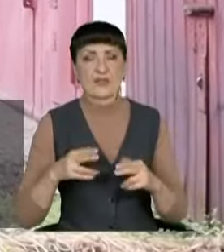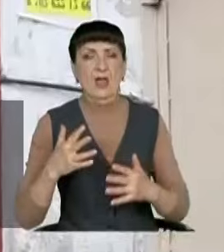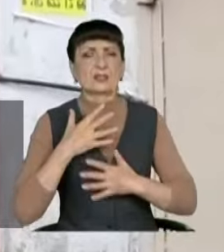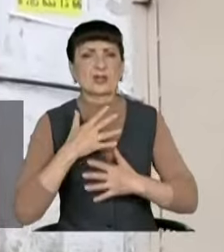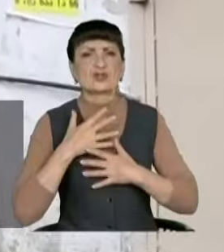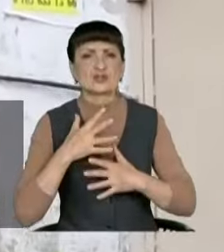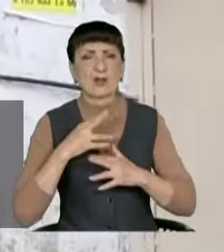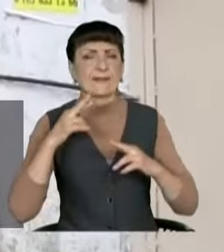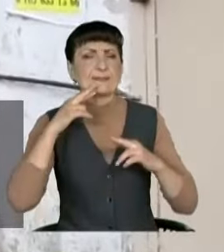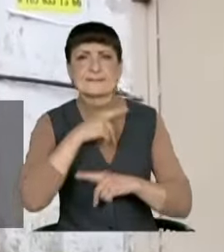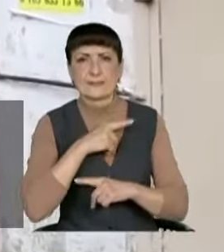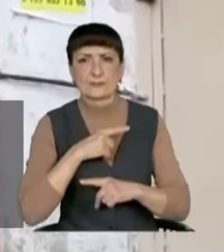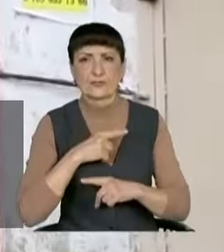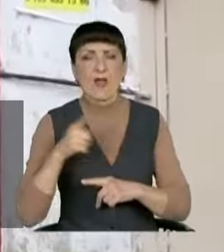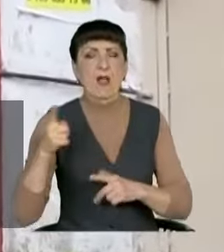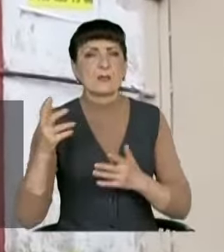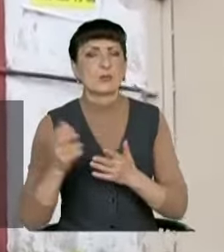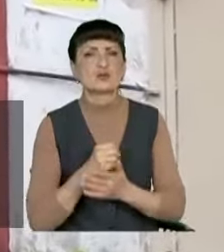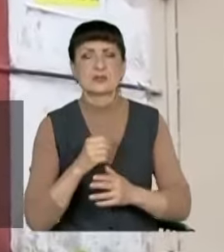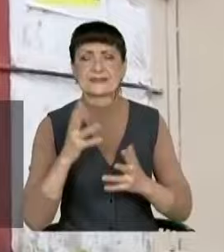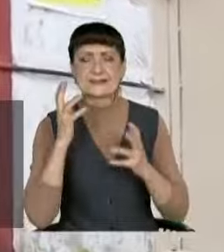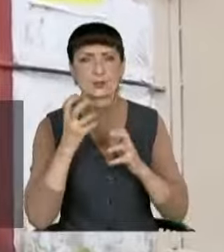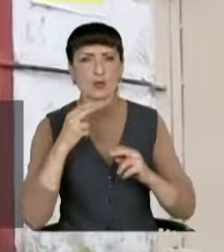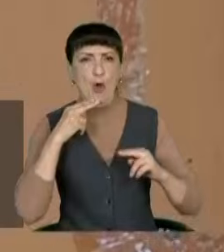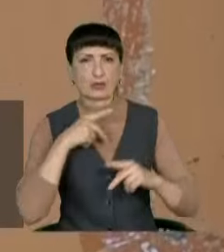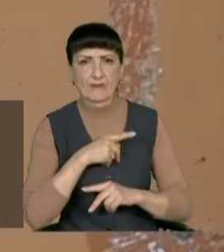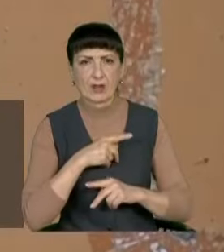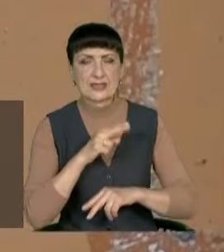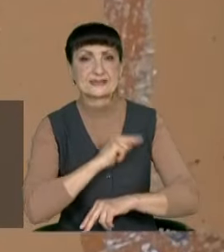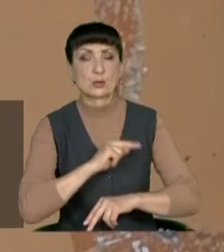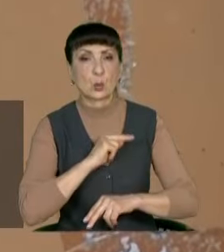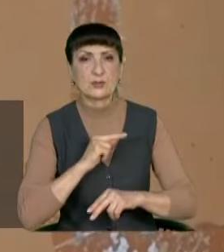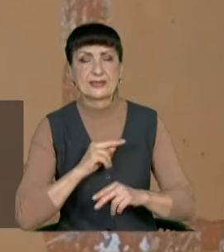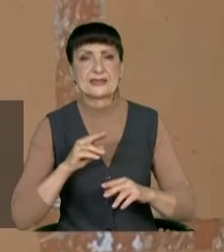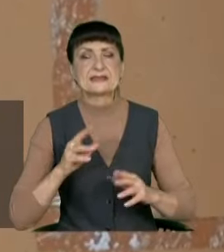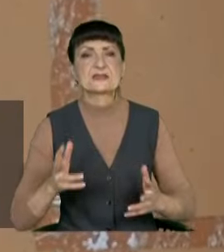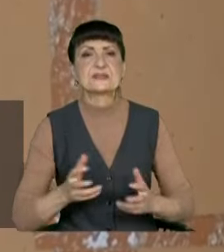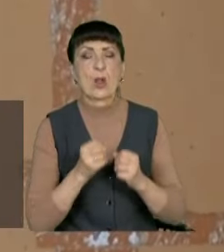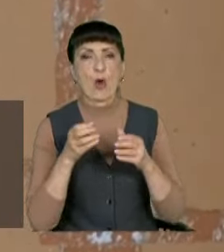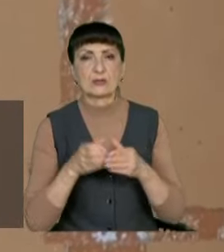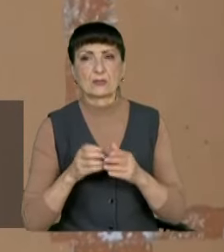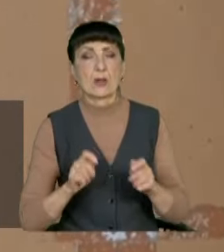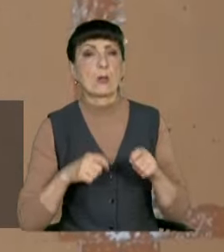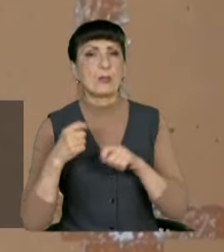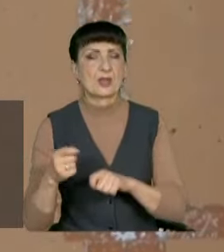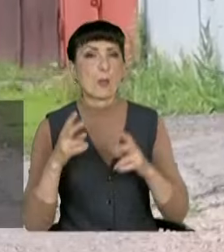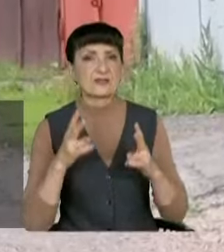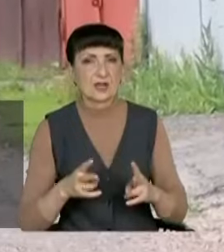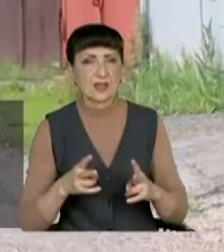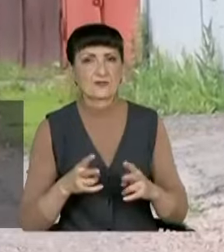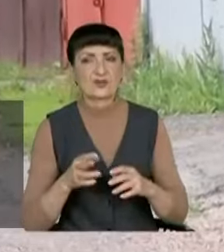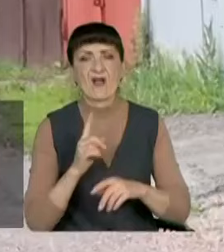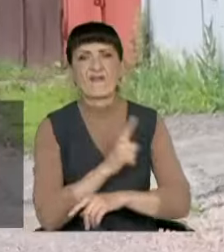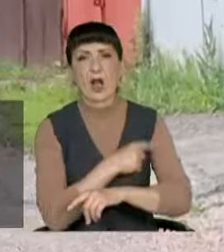надышались токсичными парами. Они получили серьезное отравление. Сотрудники оперативно-спасательного отряда передали пострадавших